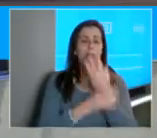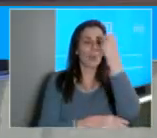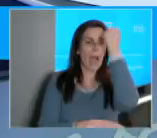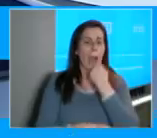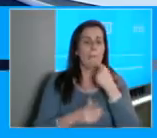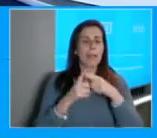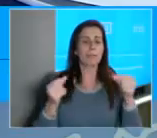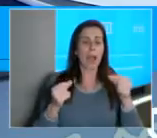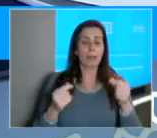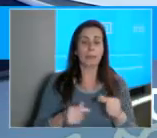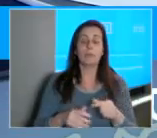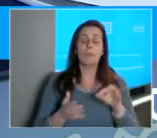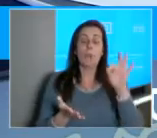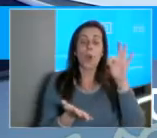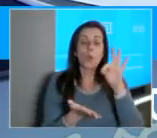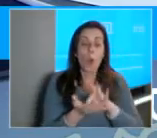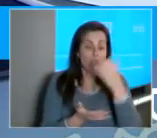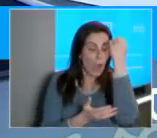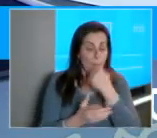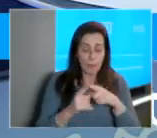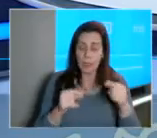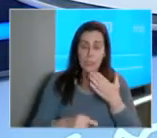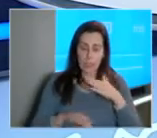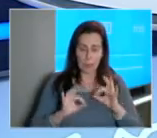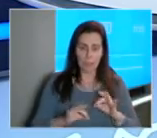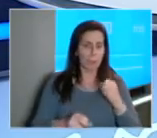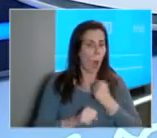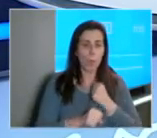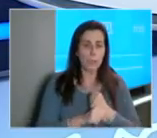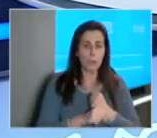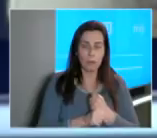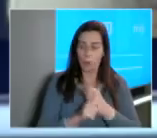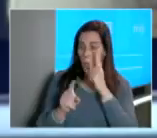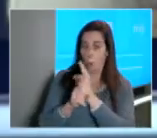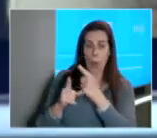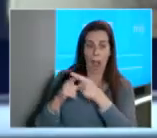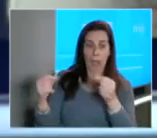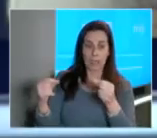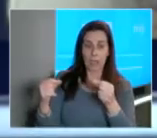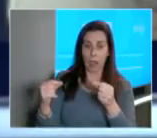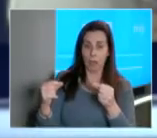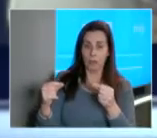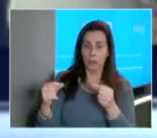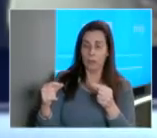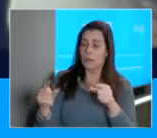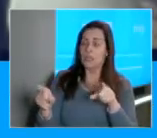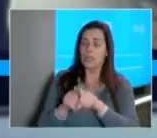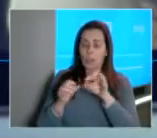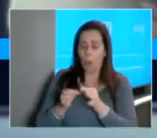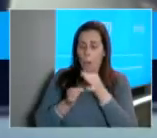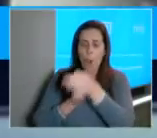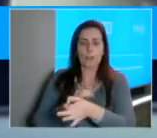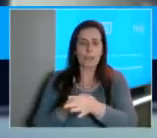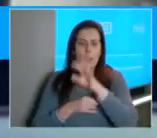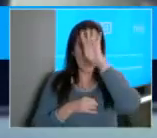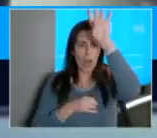אז איפה צריך לשים? מאותו רגע מדינת ישראל בעצם מנהלת מול עזה חזית נוספת מול איראן. זה כמו מה שקורה בלבנון,